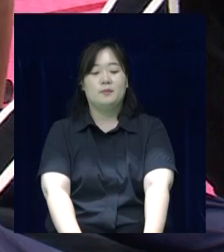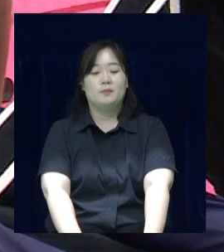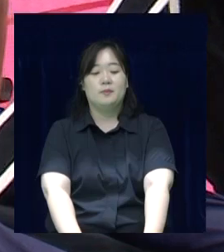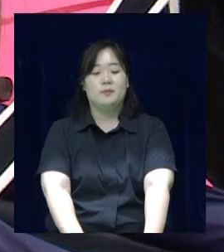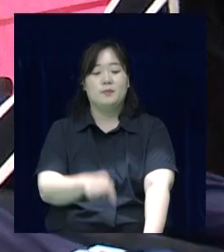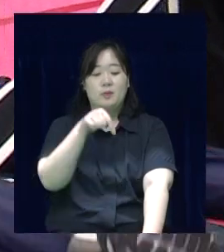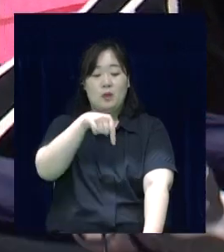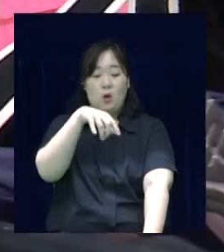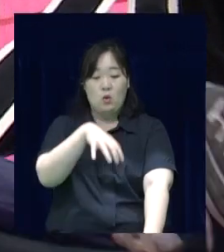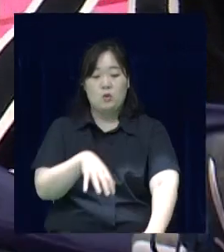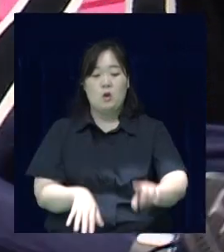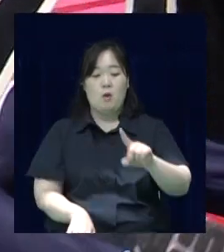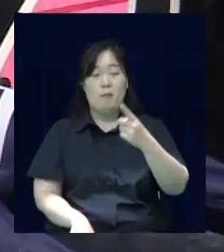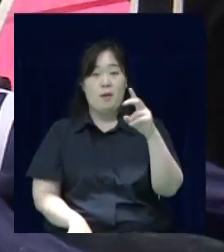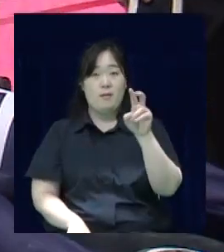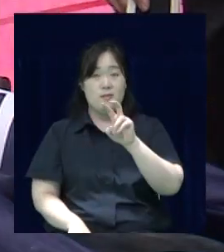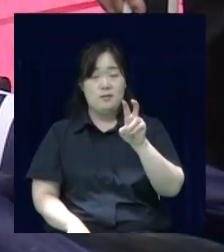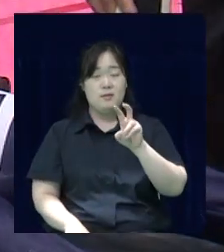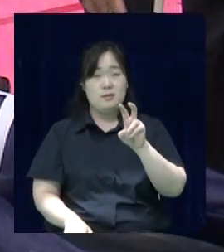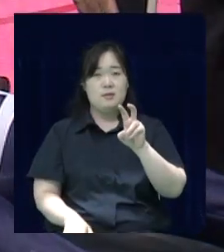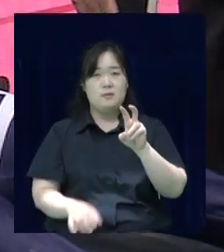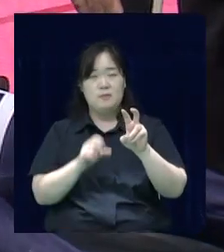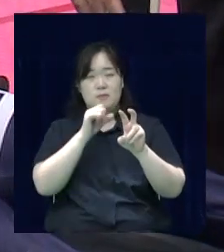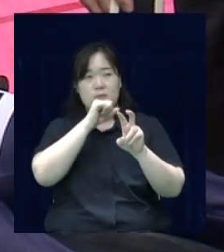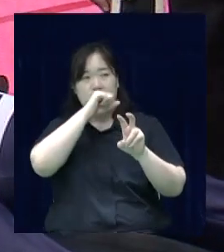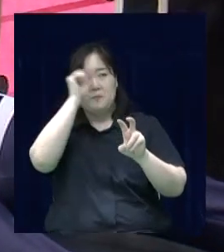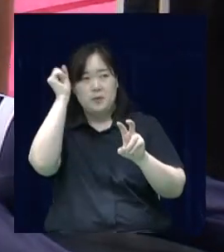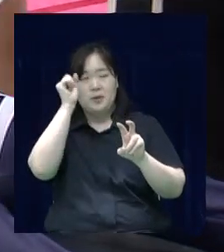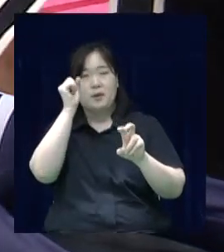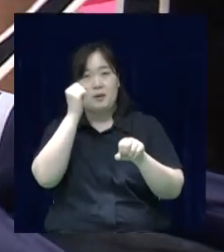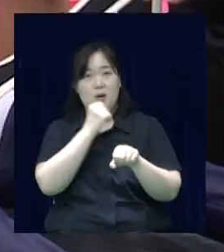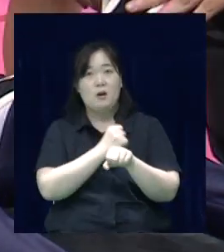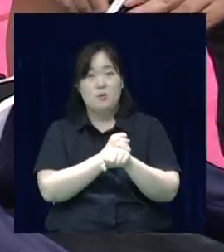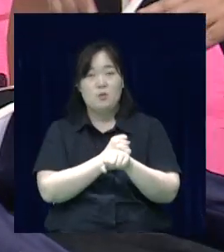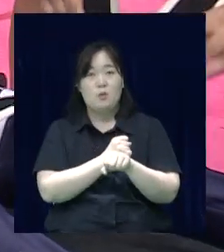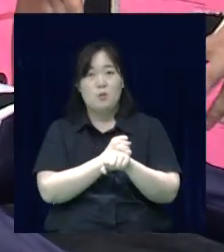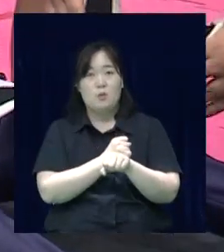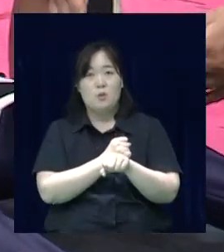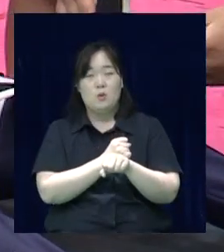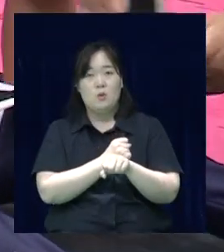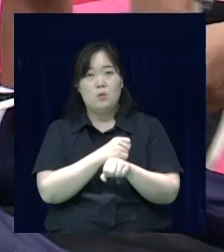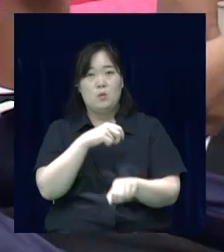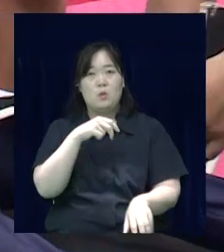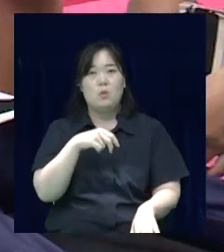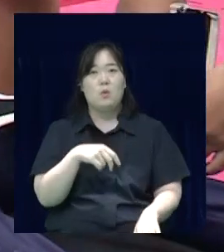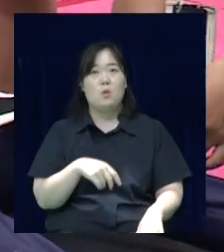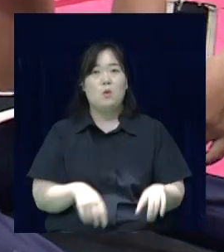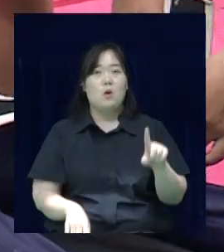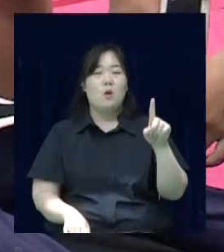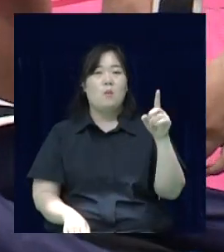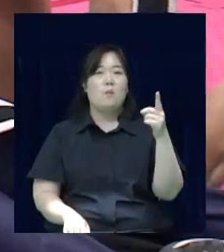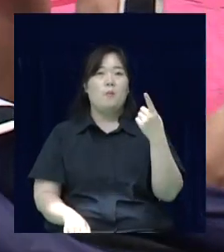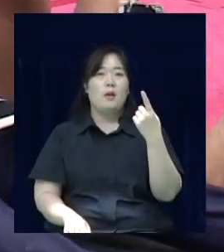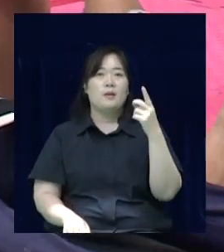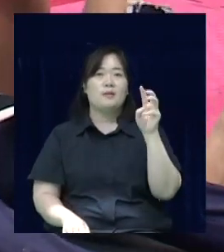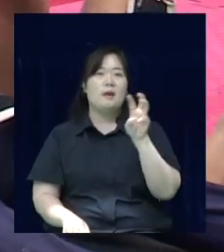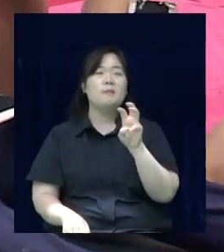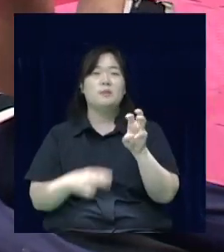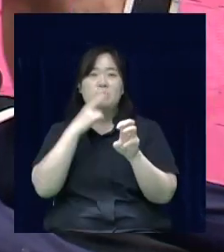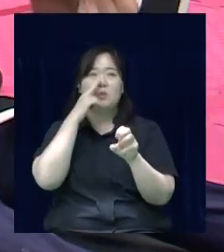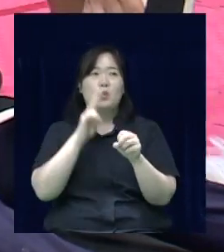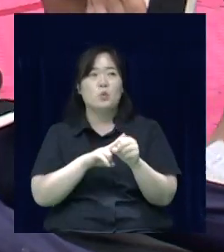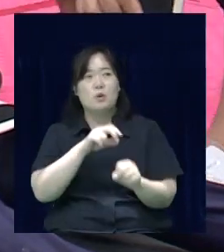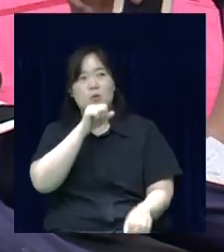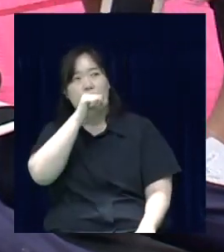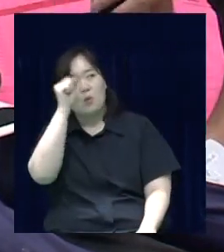여기에서 120kg을 성공을 사실 시켜도 지금 현재 서진곤 선수가 130kg을 성공을 시킨 상태이기 때문에 2위를